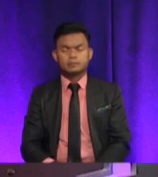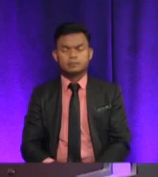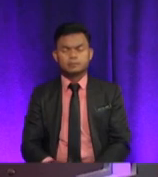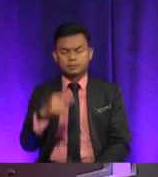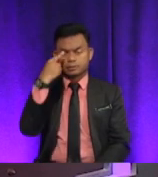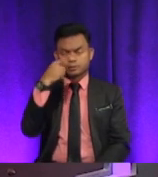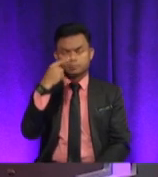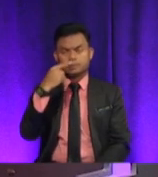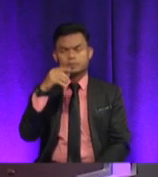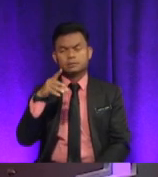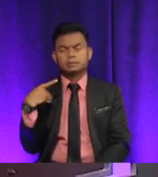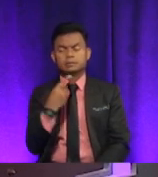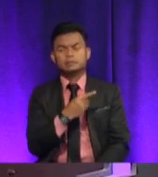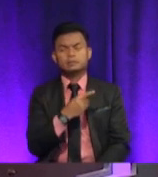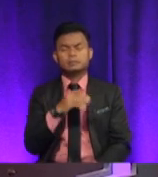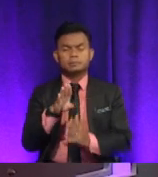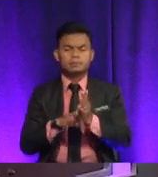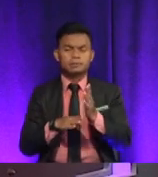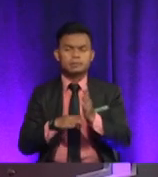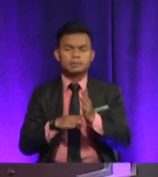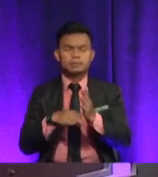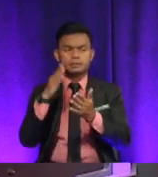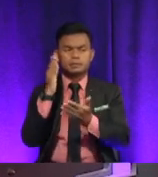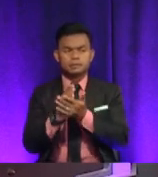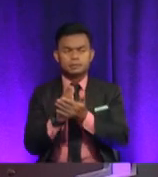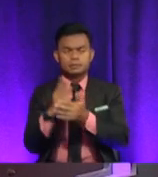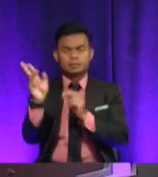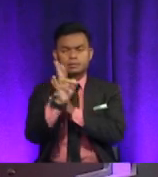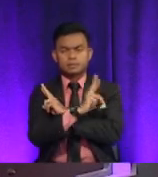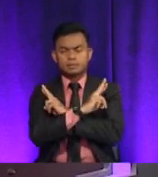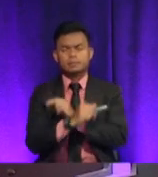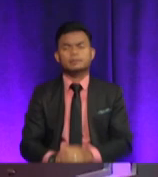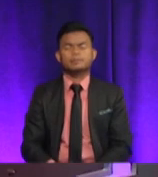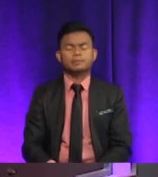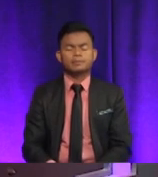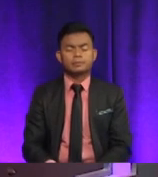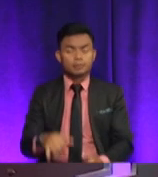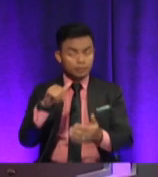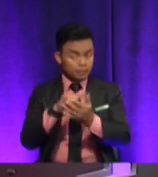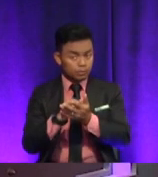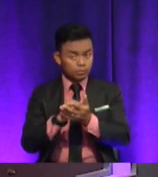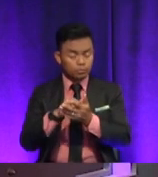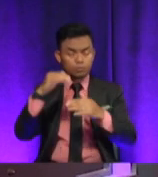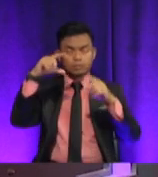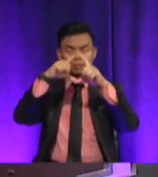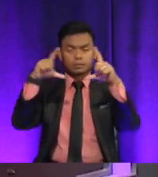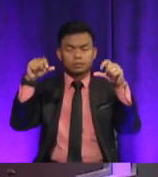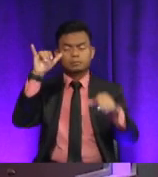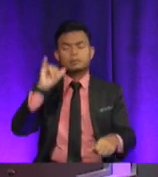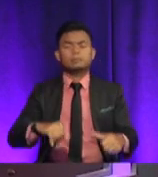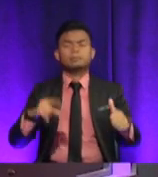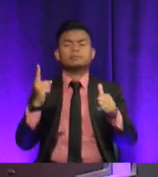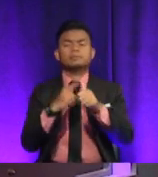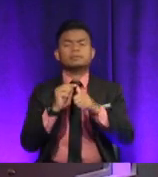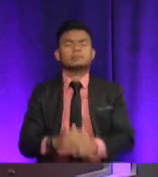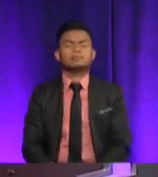seketika ketika berada di dalam kawasan hutan tersebut itu pada masyarakat yang pertama yang ingin dijelaskan mereka pada